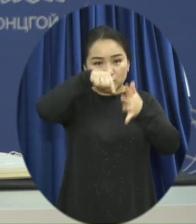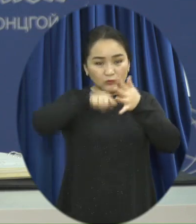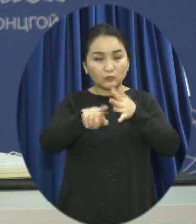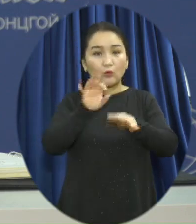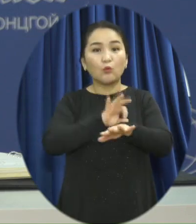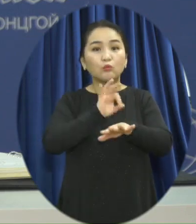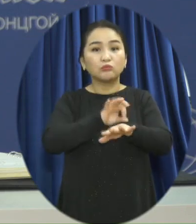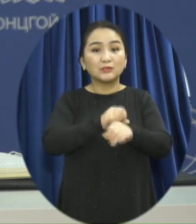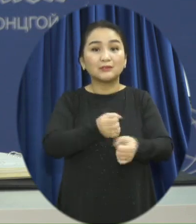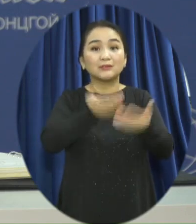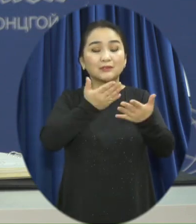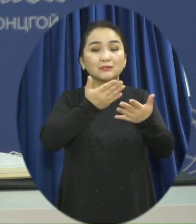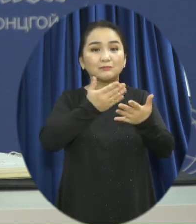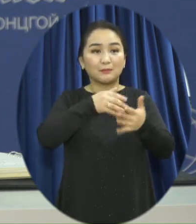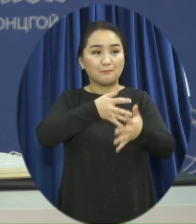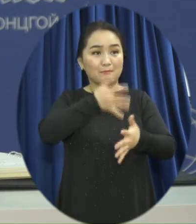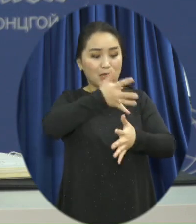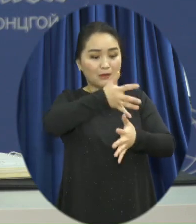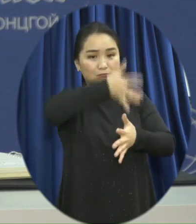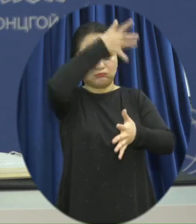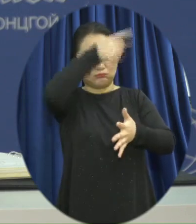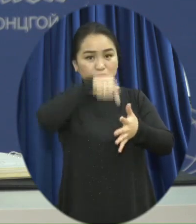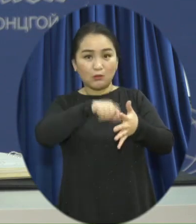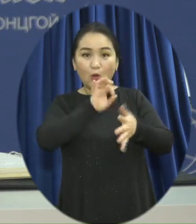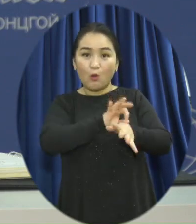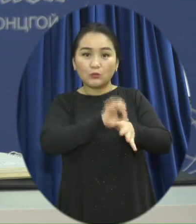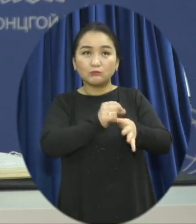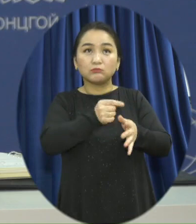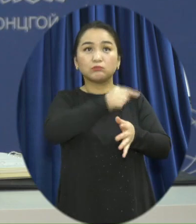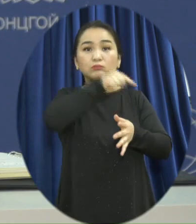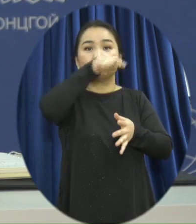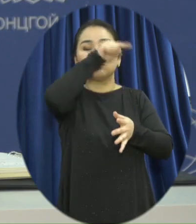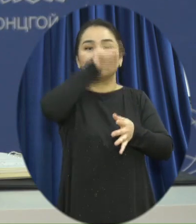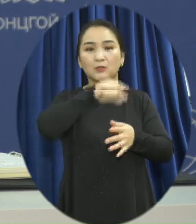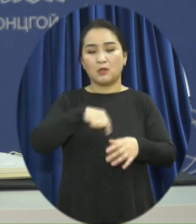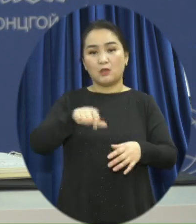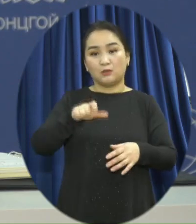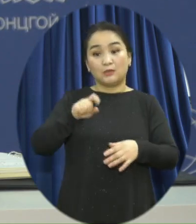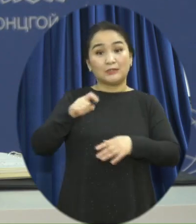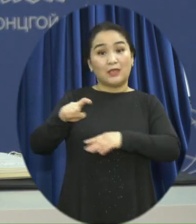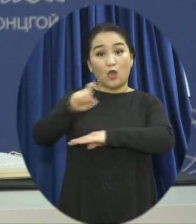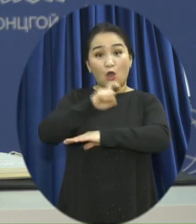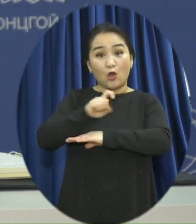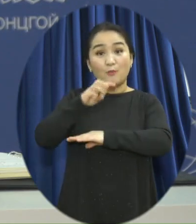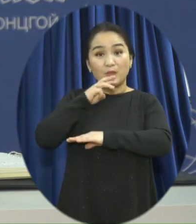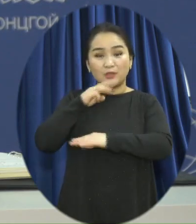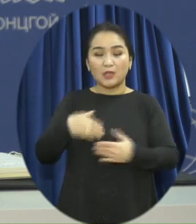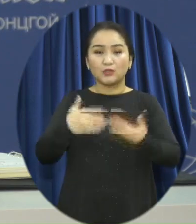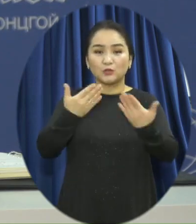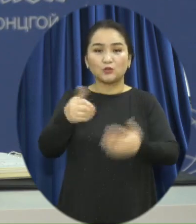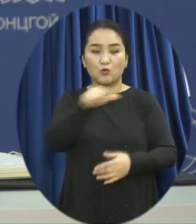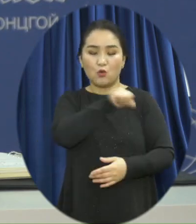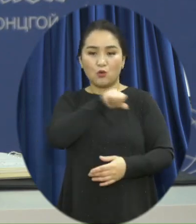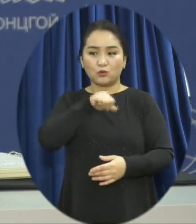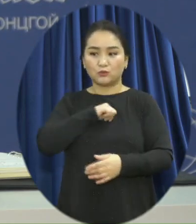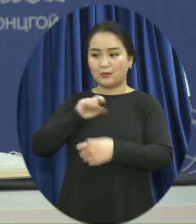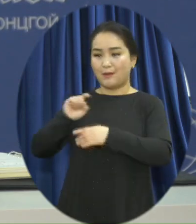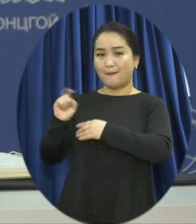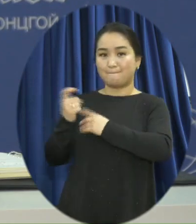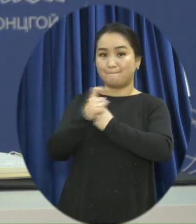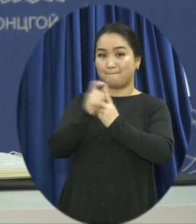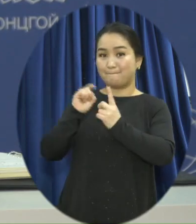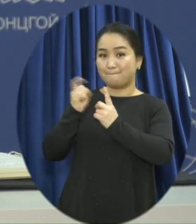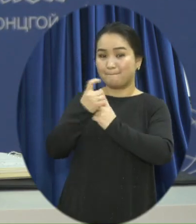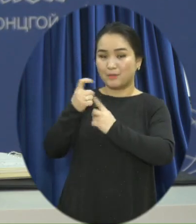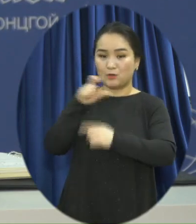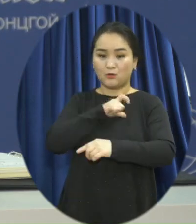учраас ард иргэд миний сая хэлсэн хорооны одоо хүмүүс нэлээд сонор сэрэмжтэй, бие биендээ шаардлага тавьсан, сэрэмжлүүлсэн